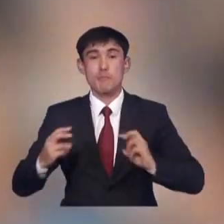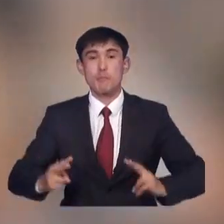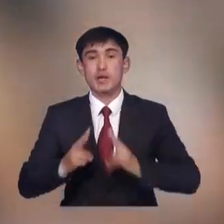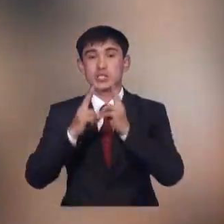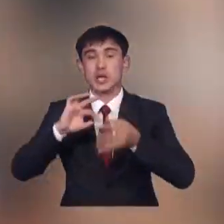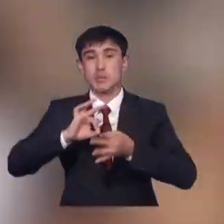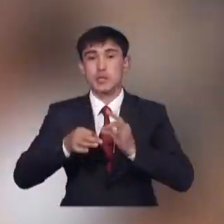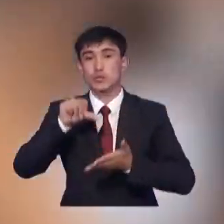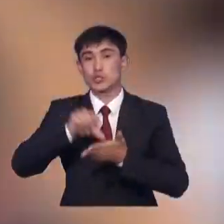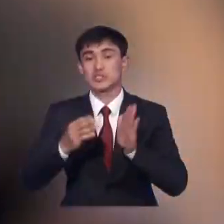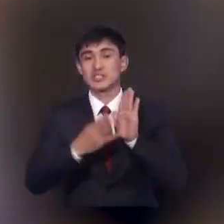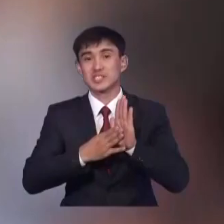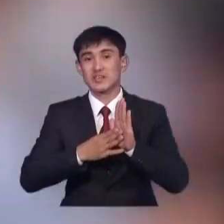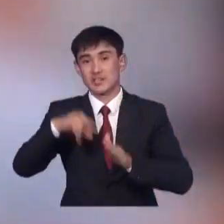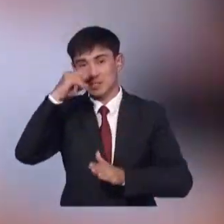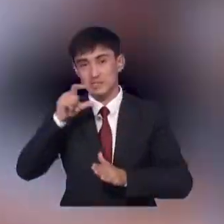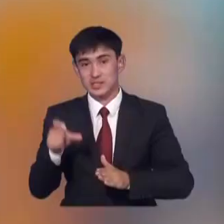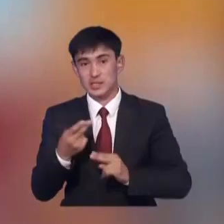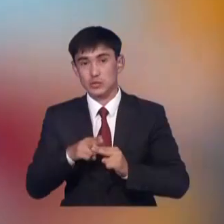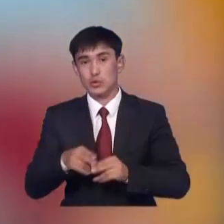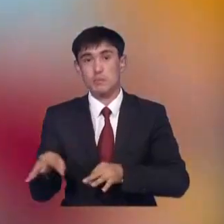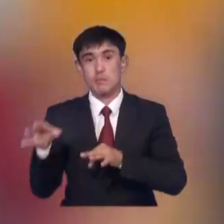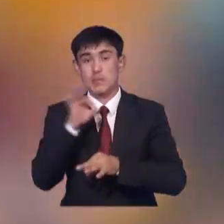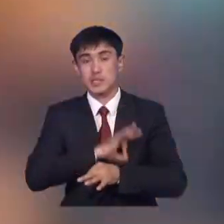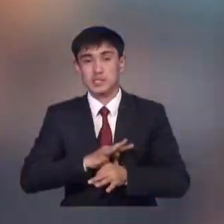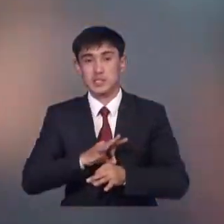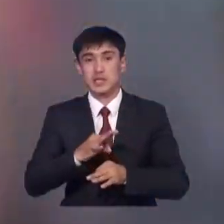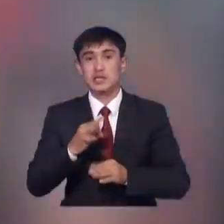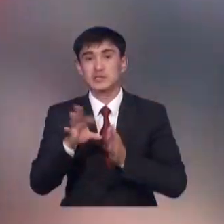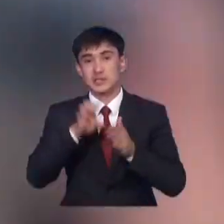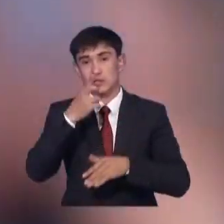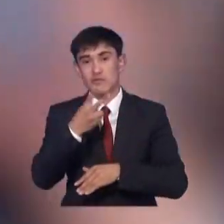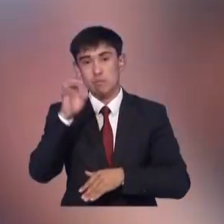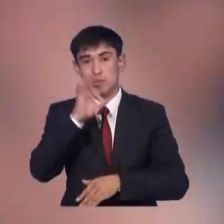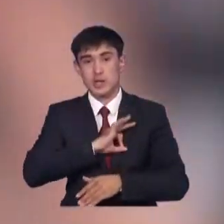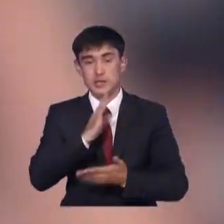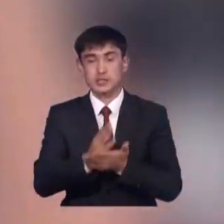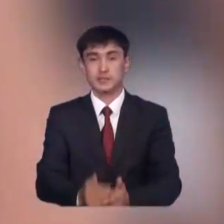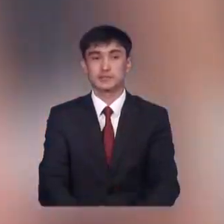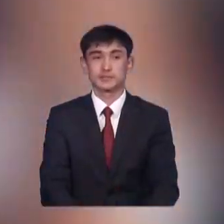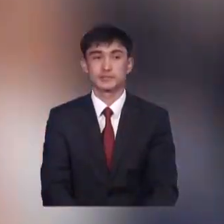Олимпиаде по дзюдо приняли участие 9 казахстанцев, которые принесли в копилку страны уже 2 медали.